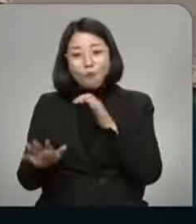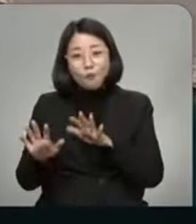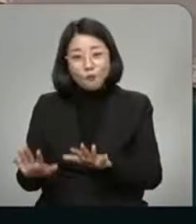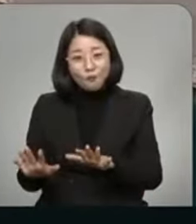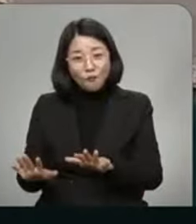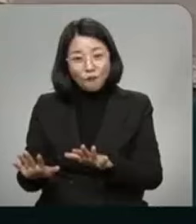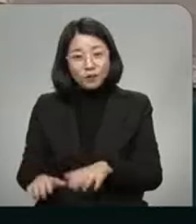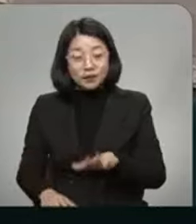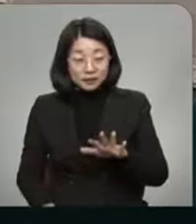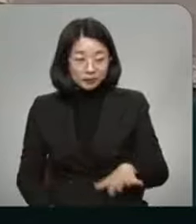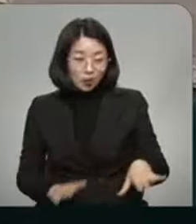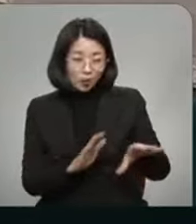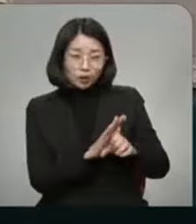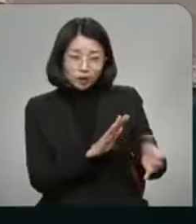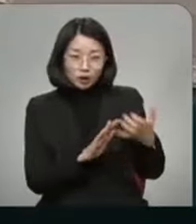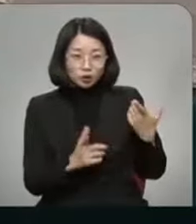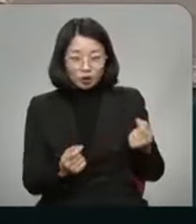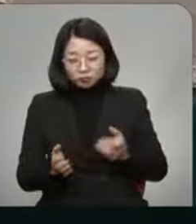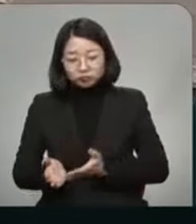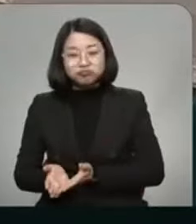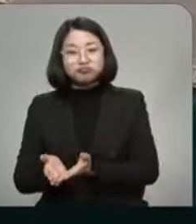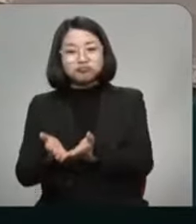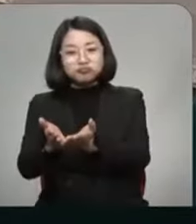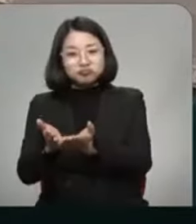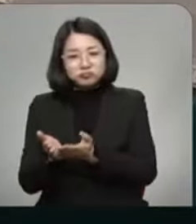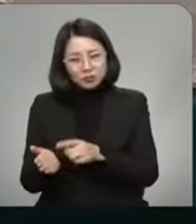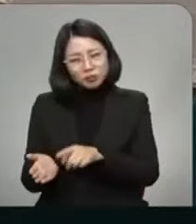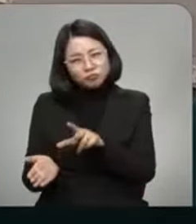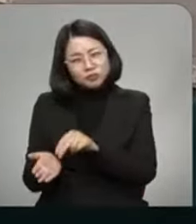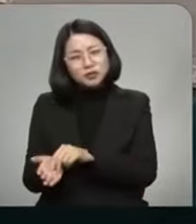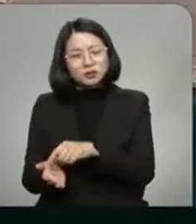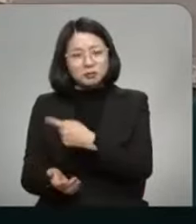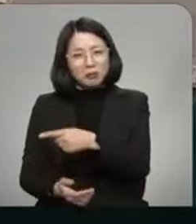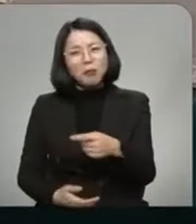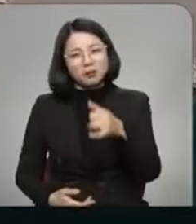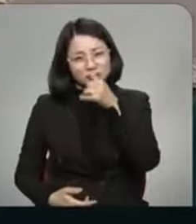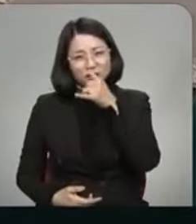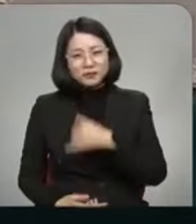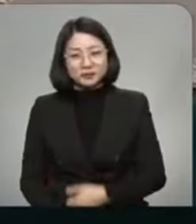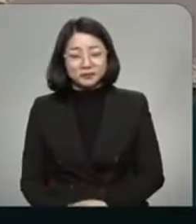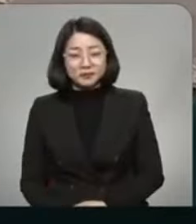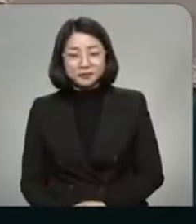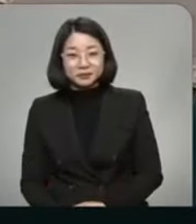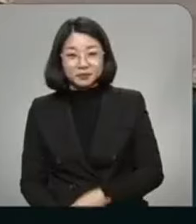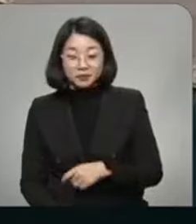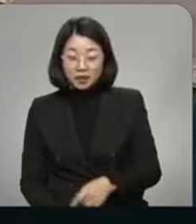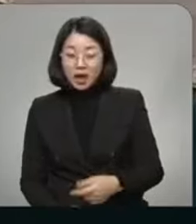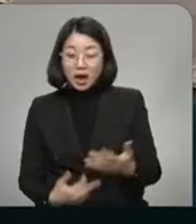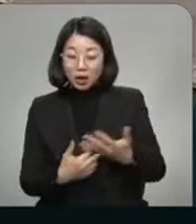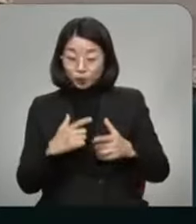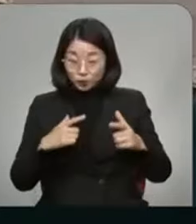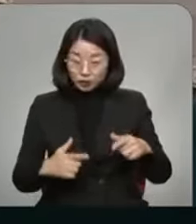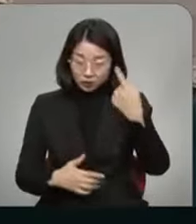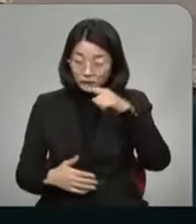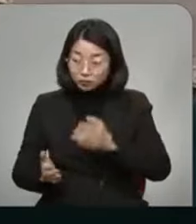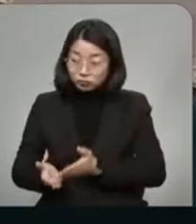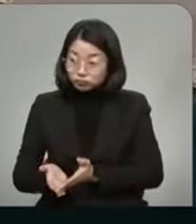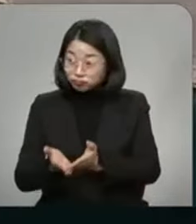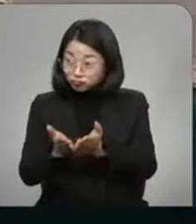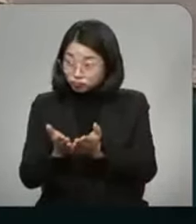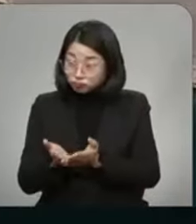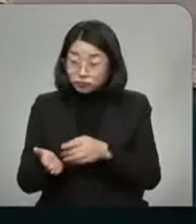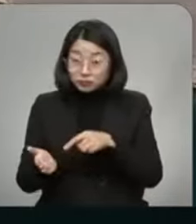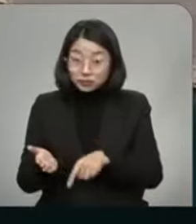수준으로 항로가 활기를 되찾고 있는데요. 과제도 적지 않습니다. 강원도와 극동 러시아 간 관계를 조망해보는 연속 기획